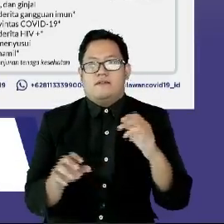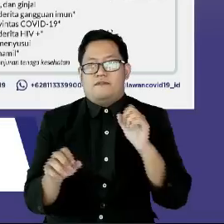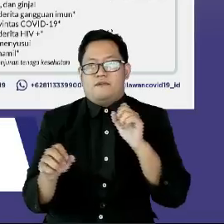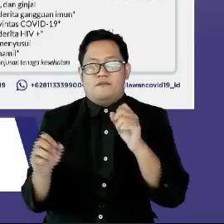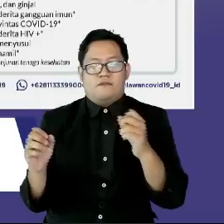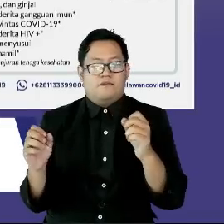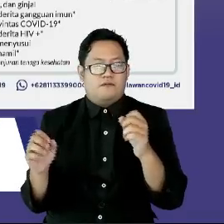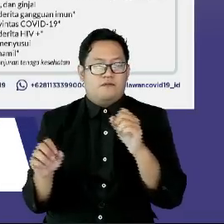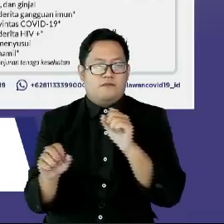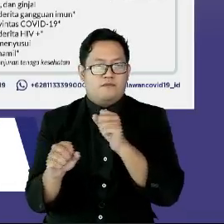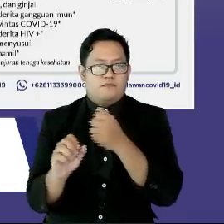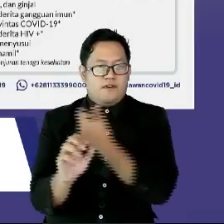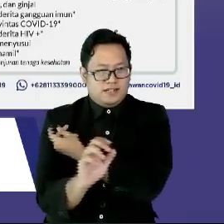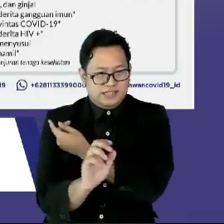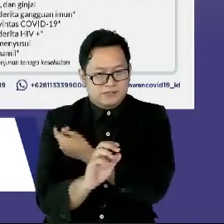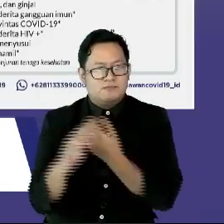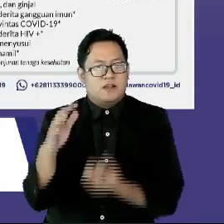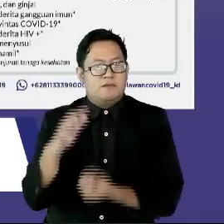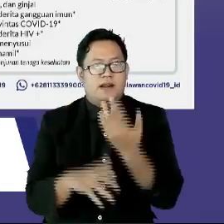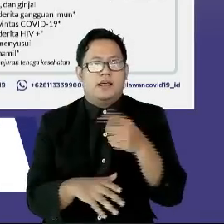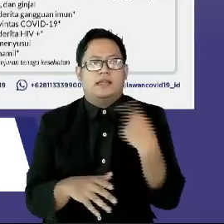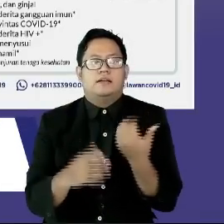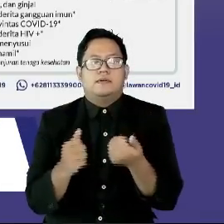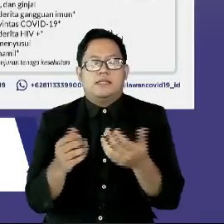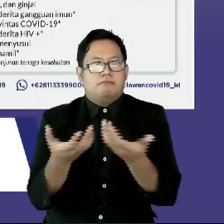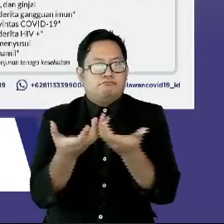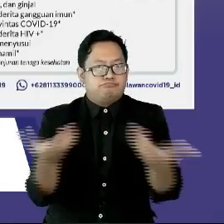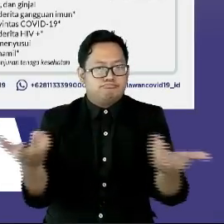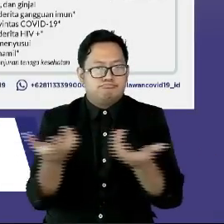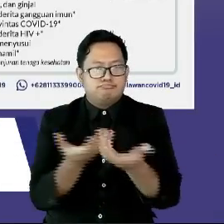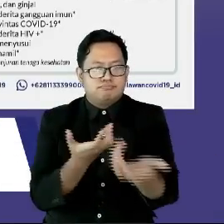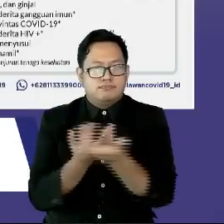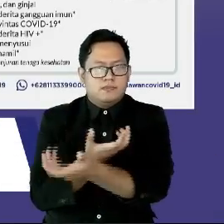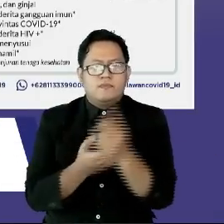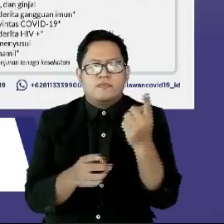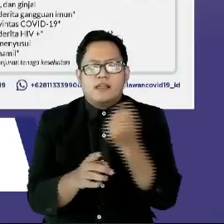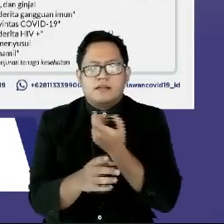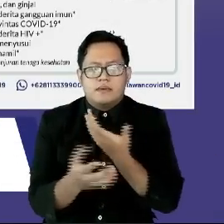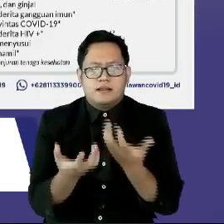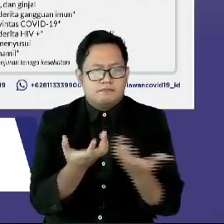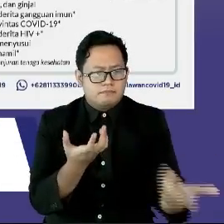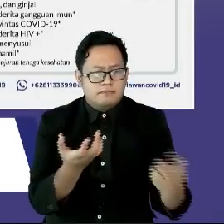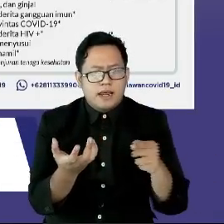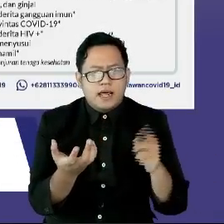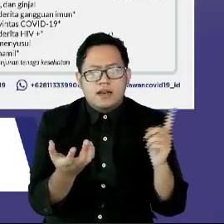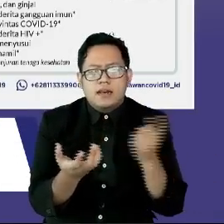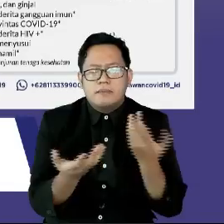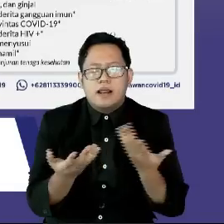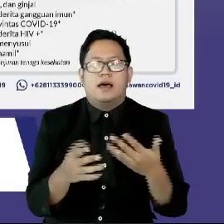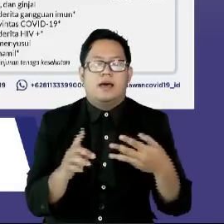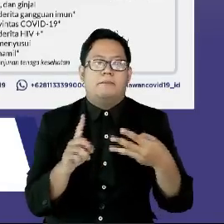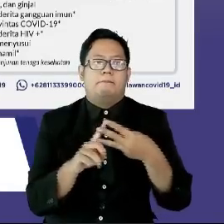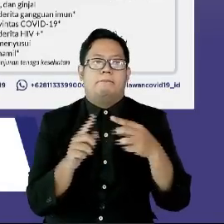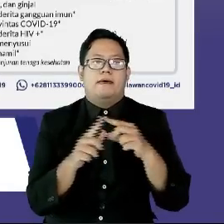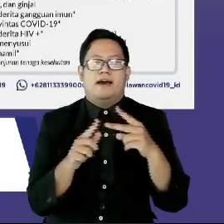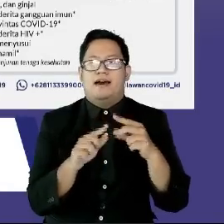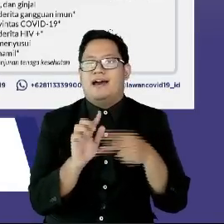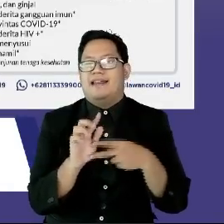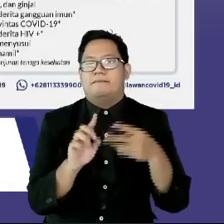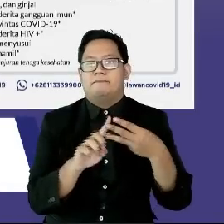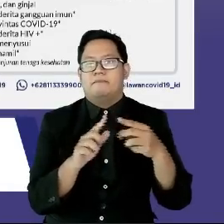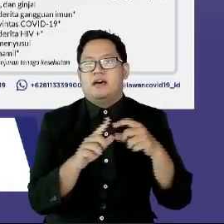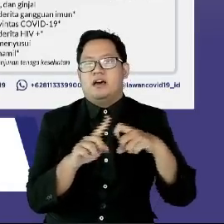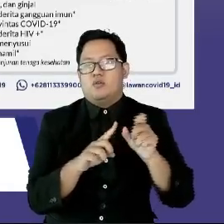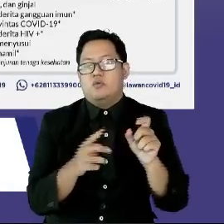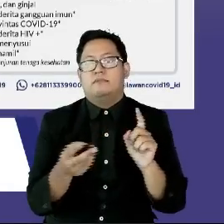dapat kategorisasikan proses pengembangannya berdasarkan bahan baku yang digunakan. Pertama, vaksin